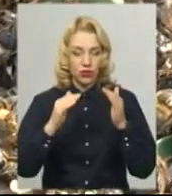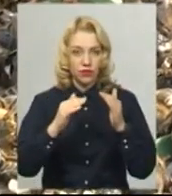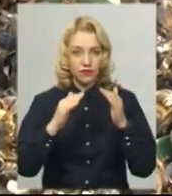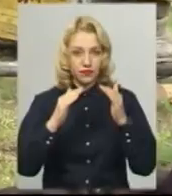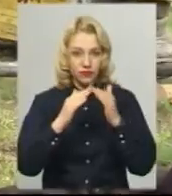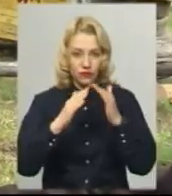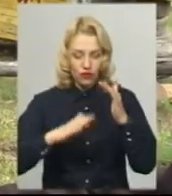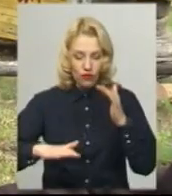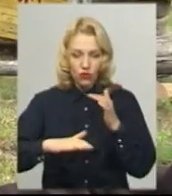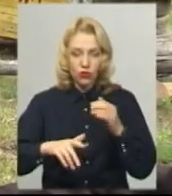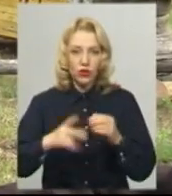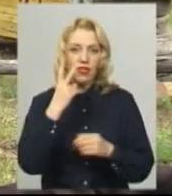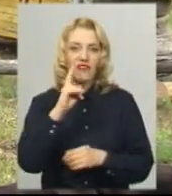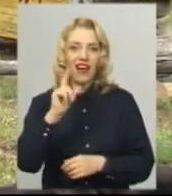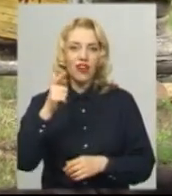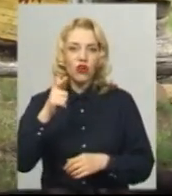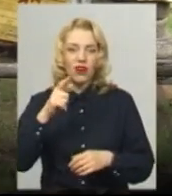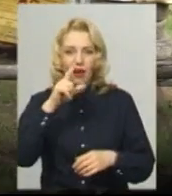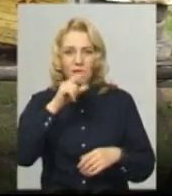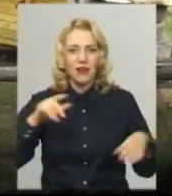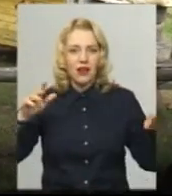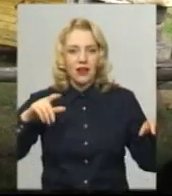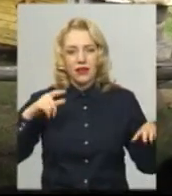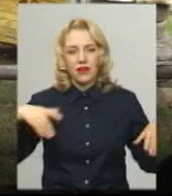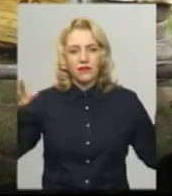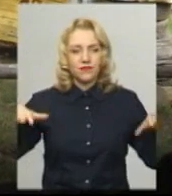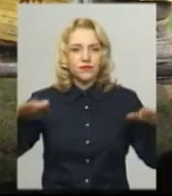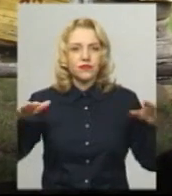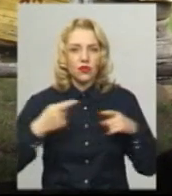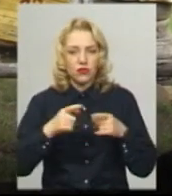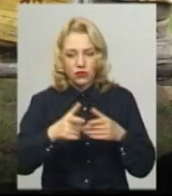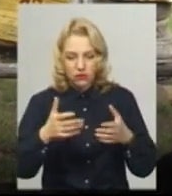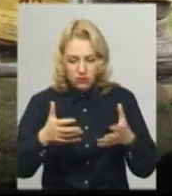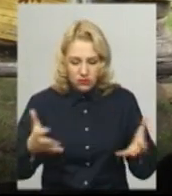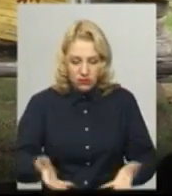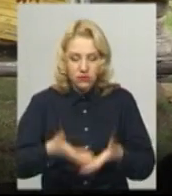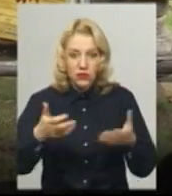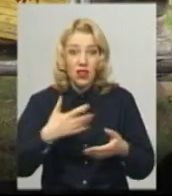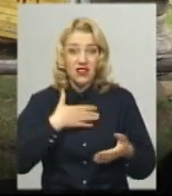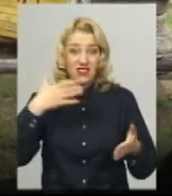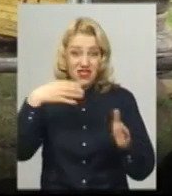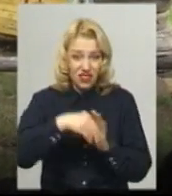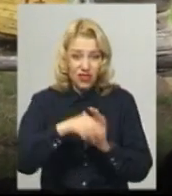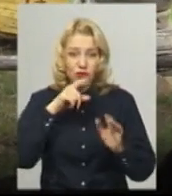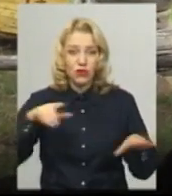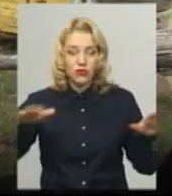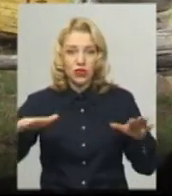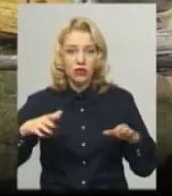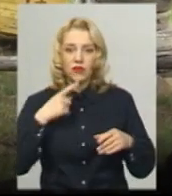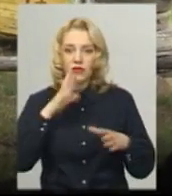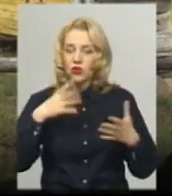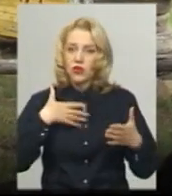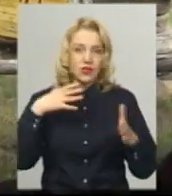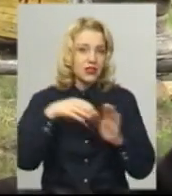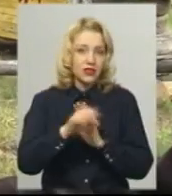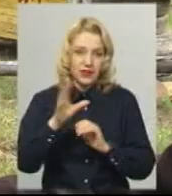мертвих комах. Написано, як говорять, що загинуть бджоли, загине людство. Розумієте? І я, коли подивився на